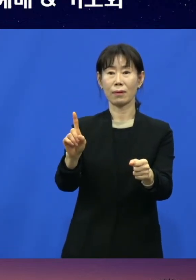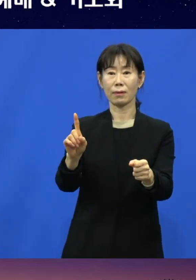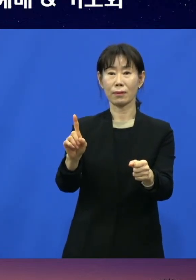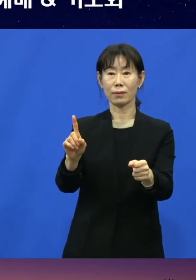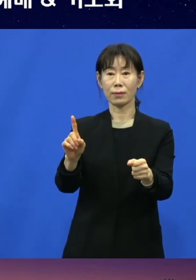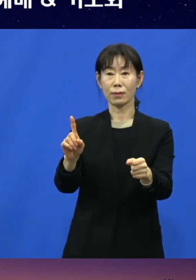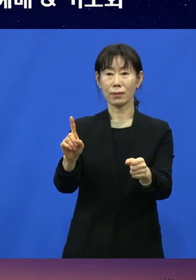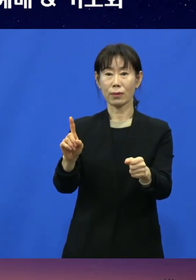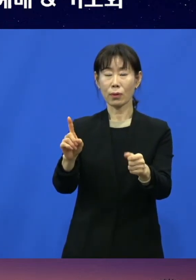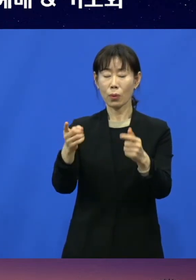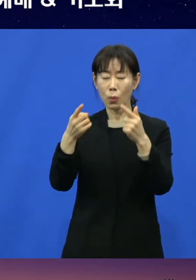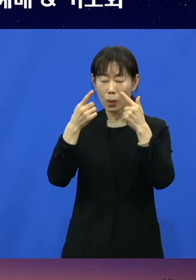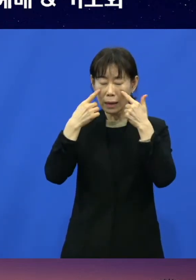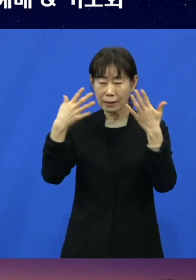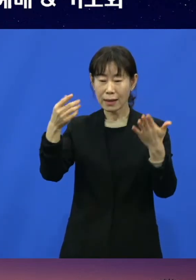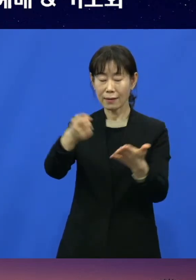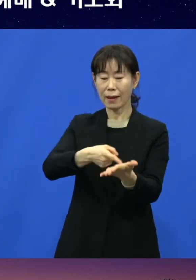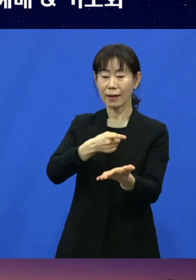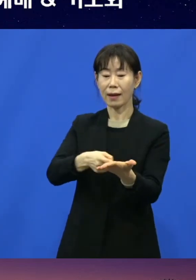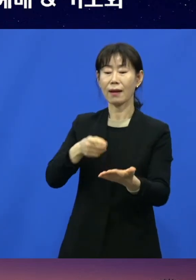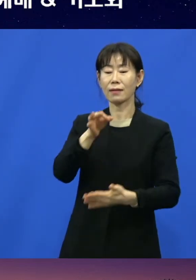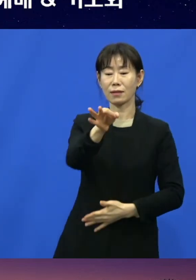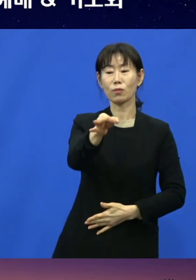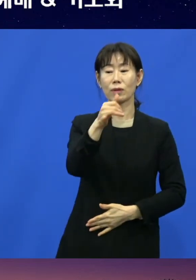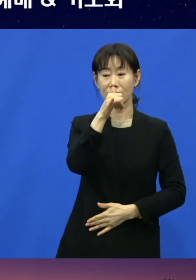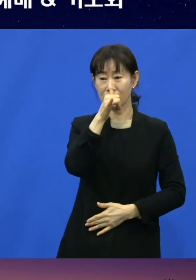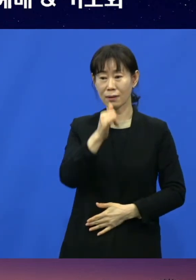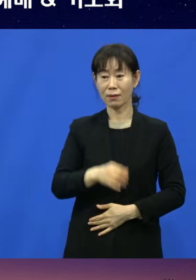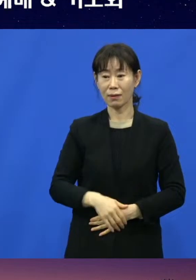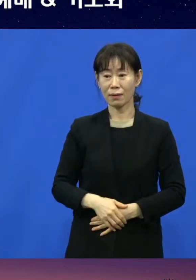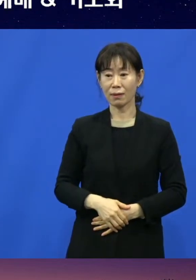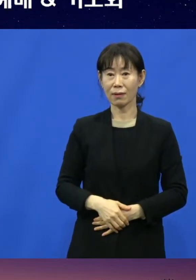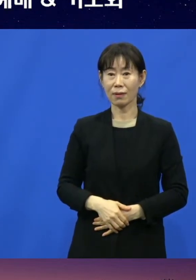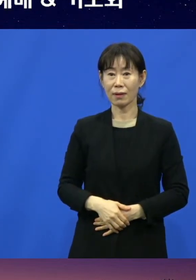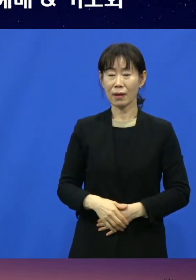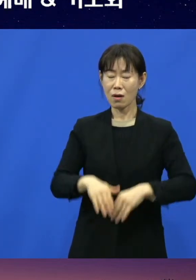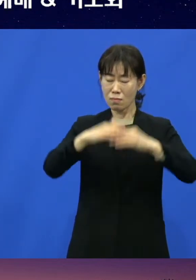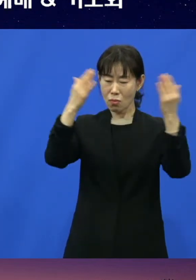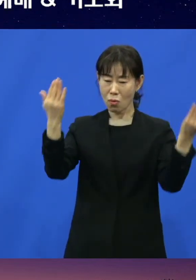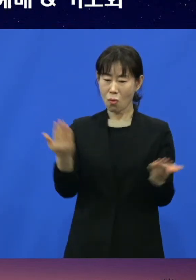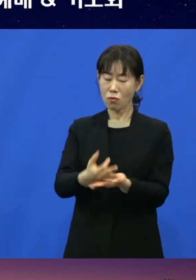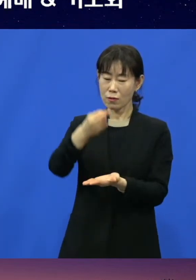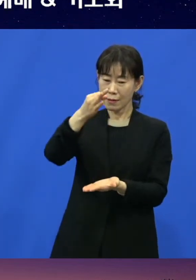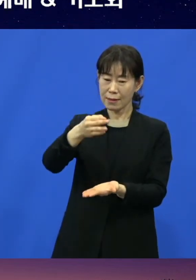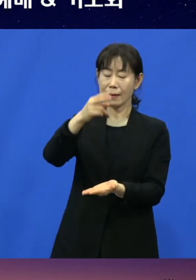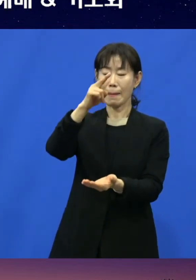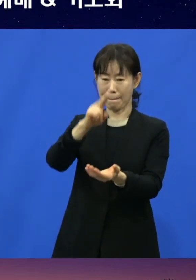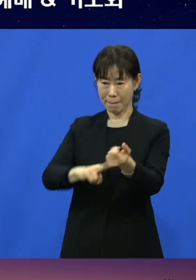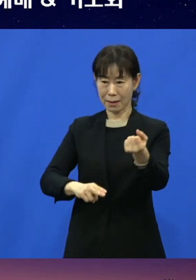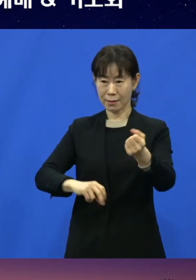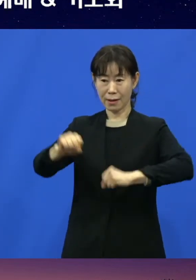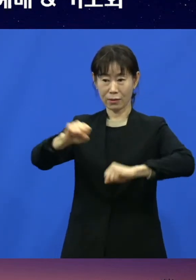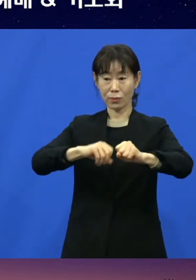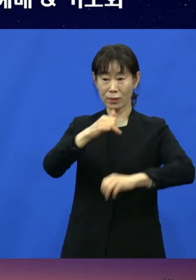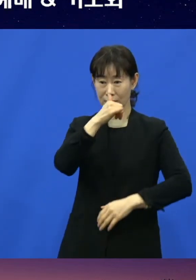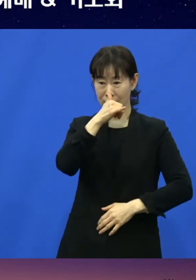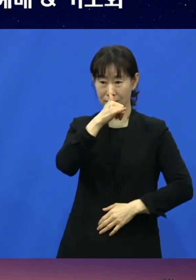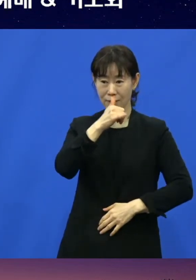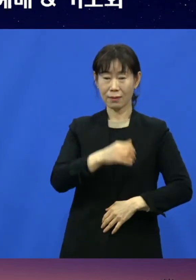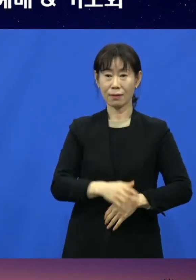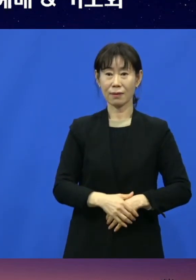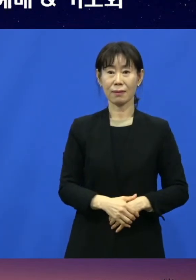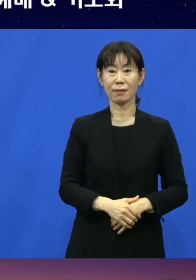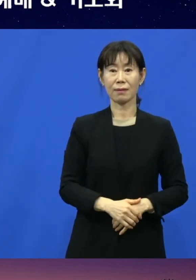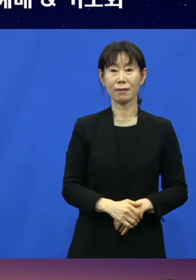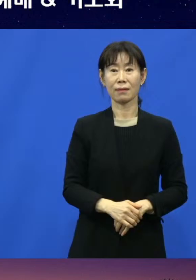분명한 액션을 취해야 된다는 거예요. 자신의 모든 재산을 팔아야 된다는 거예요. 마땅한 대가 지불이 있어야 된다는